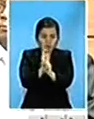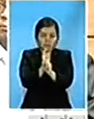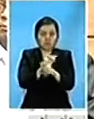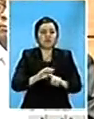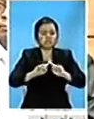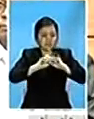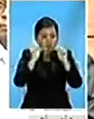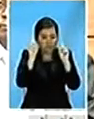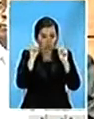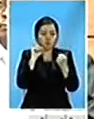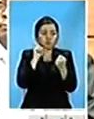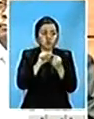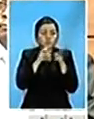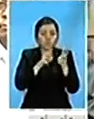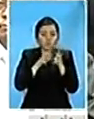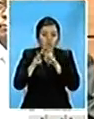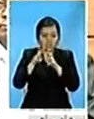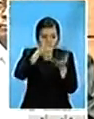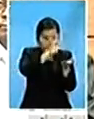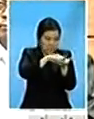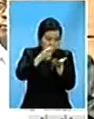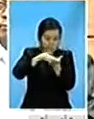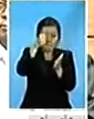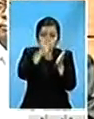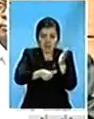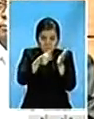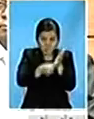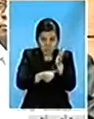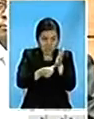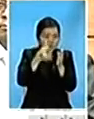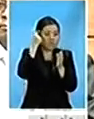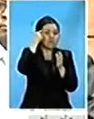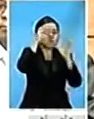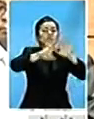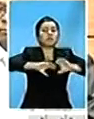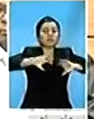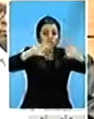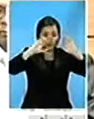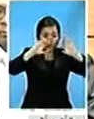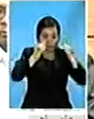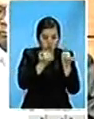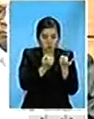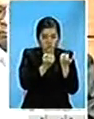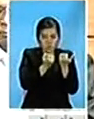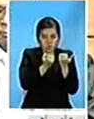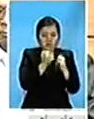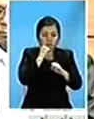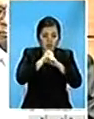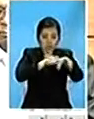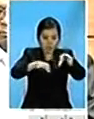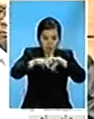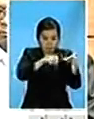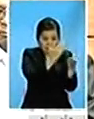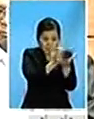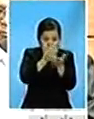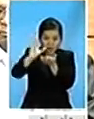ก็คือเรื่องของความยุติธรรมในการจัดเก็บภาษีนั้นผมคิดว่ารัฐบาลมีนโยบายที่ทำให้เกิดความยุติธรรมลดน้อย